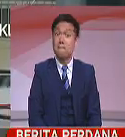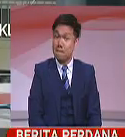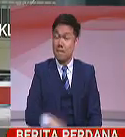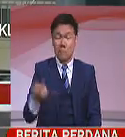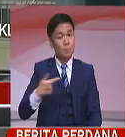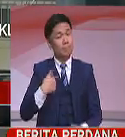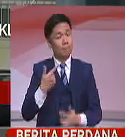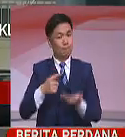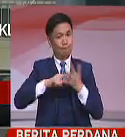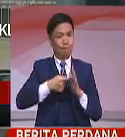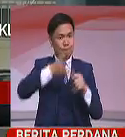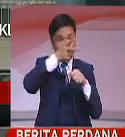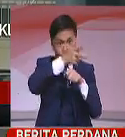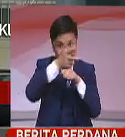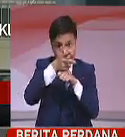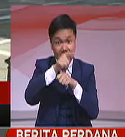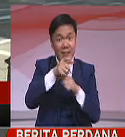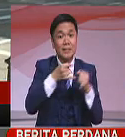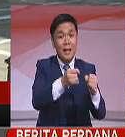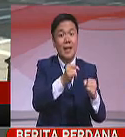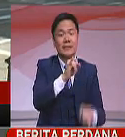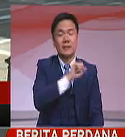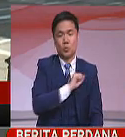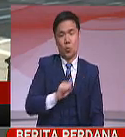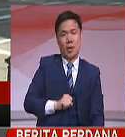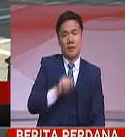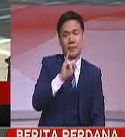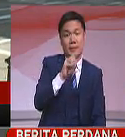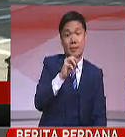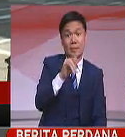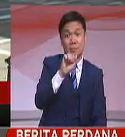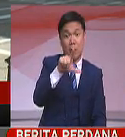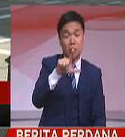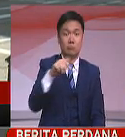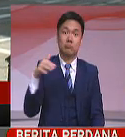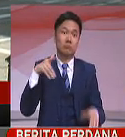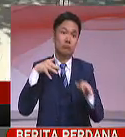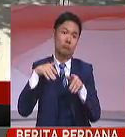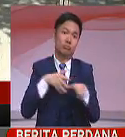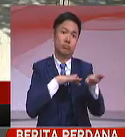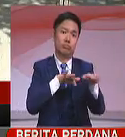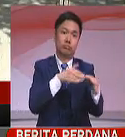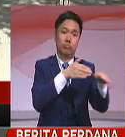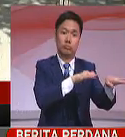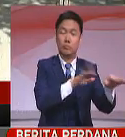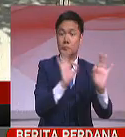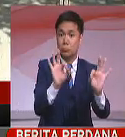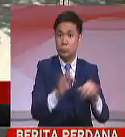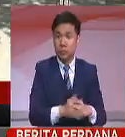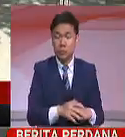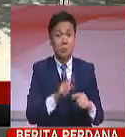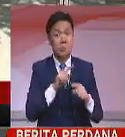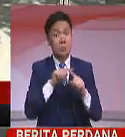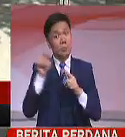Tinjauan saya bermula di Jalan Sultan Ismail. Aliran trafik berjalan lancar siang tadi. Bagaimanapun